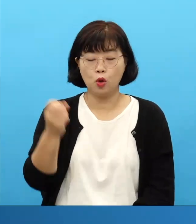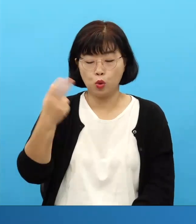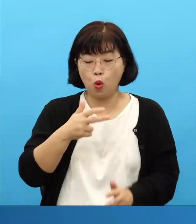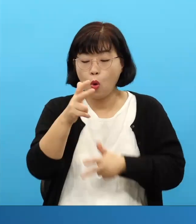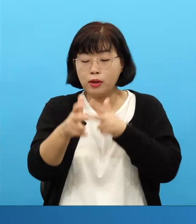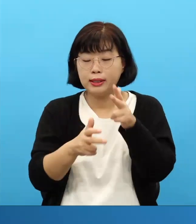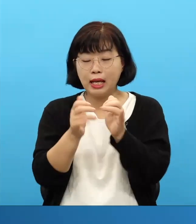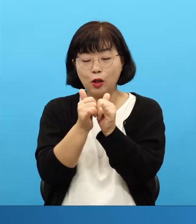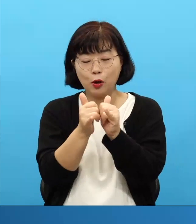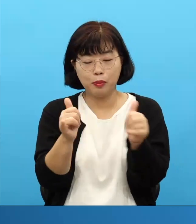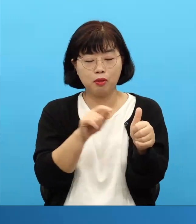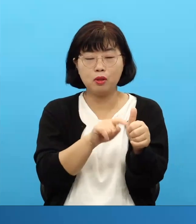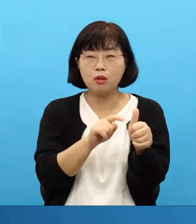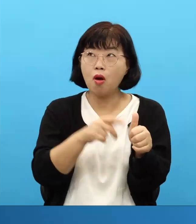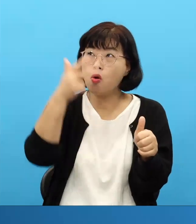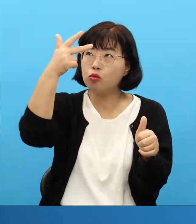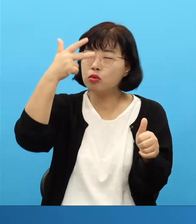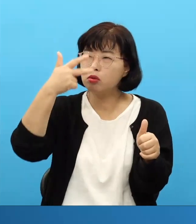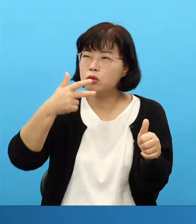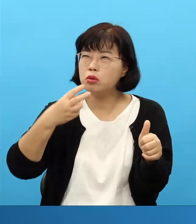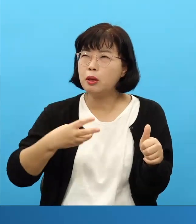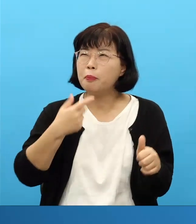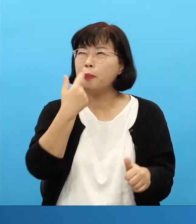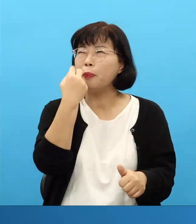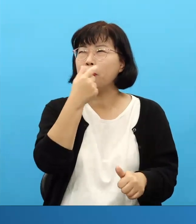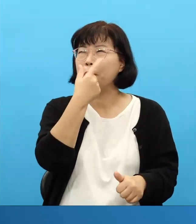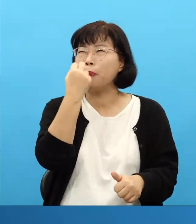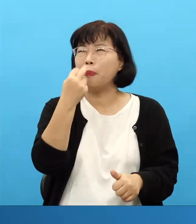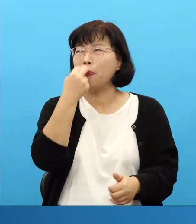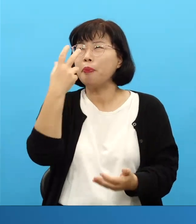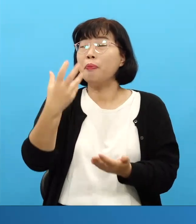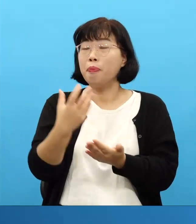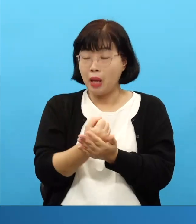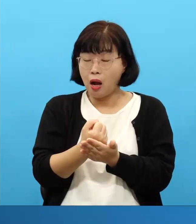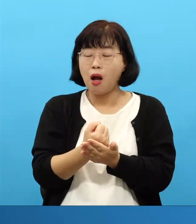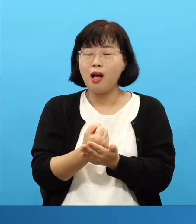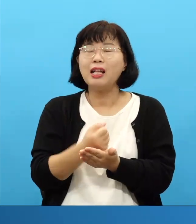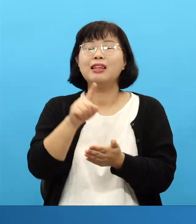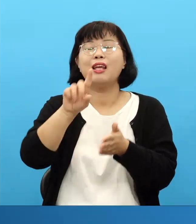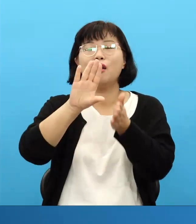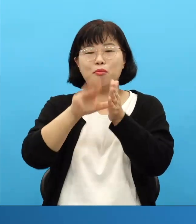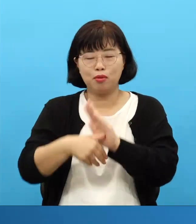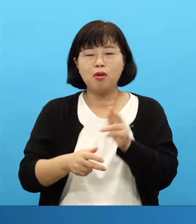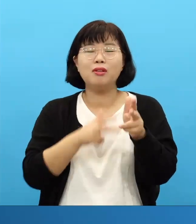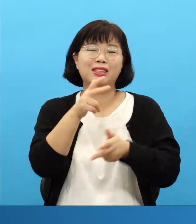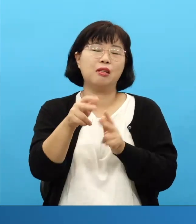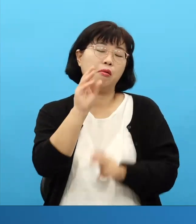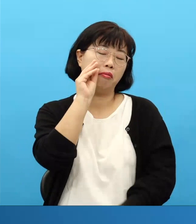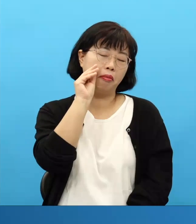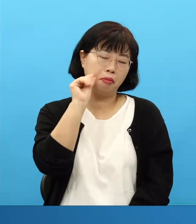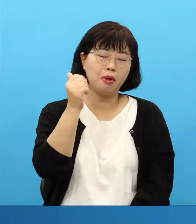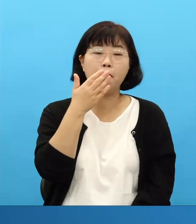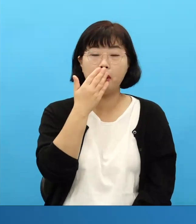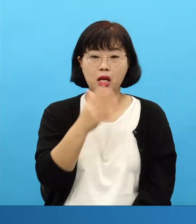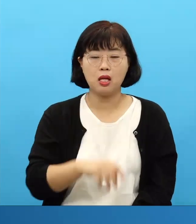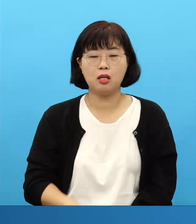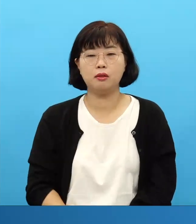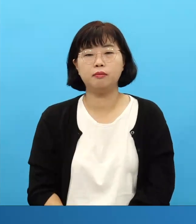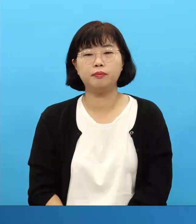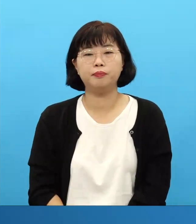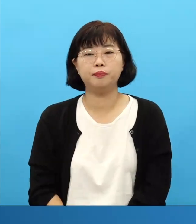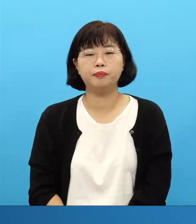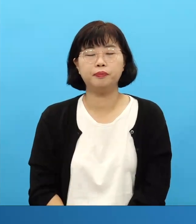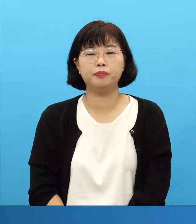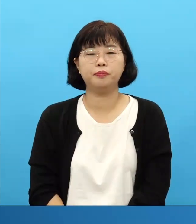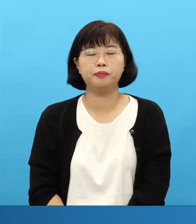역사를 하죠. And business people, if you can find this and begin your business, then works will have no choice but to arise in your businesses. 그래서